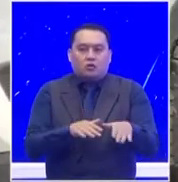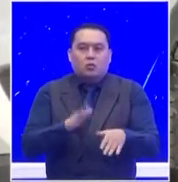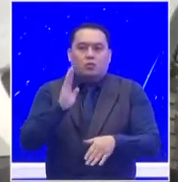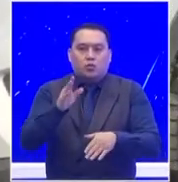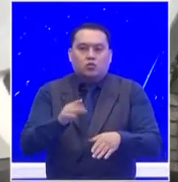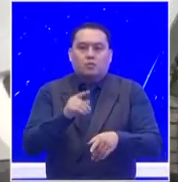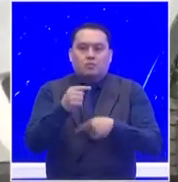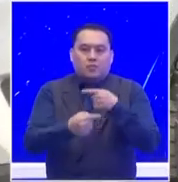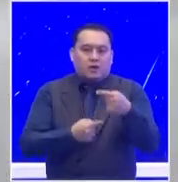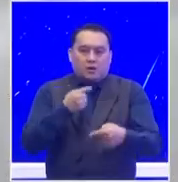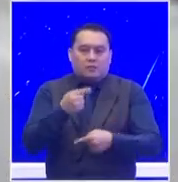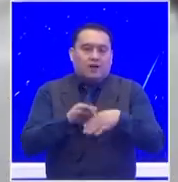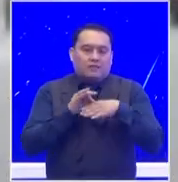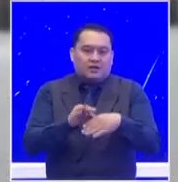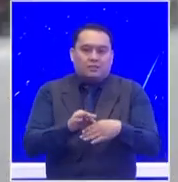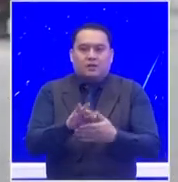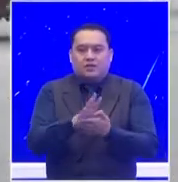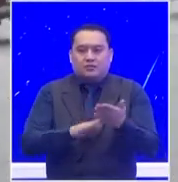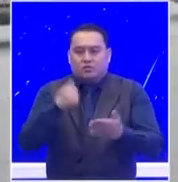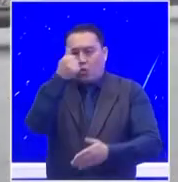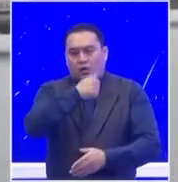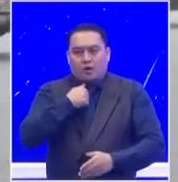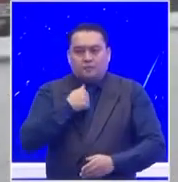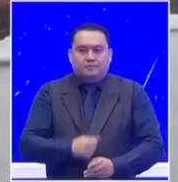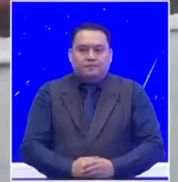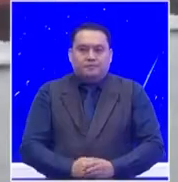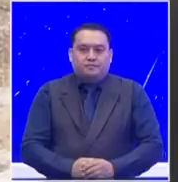будет периодически проводиться на протяжении всего года.